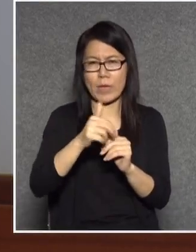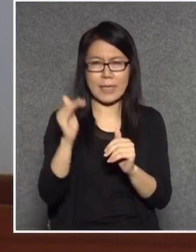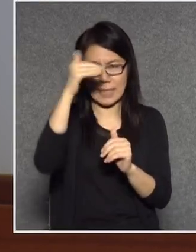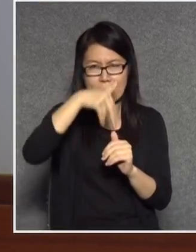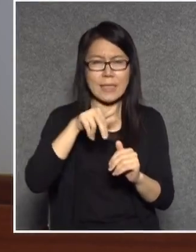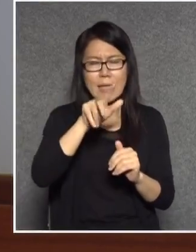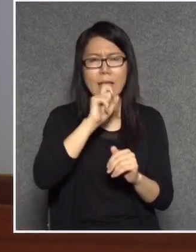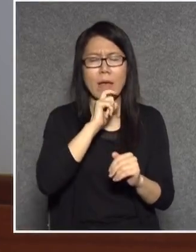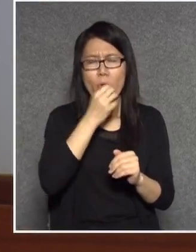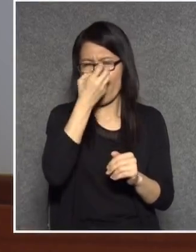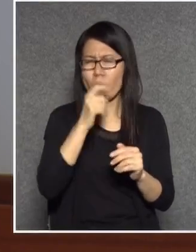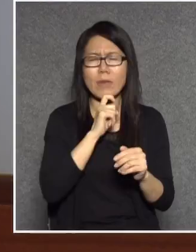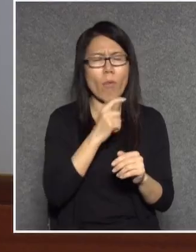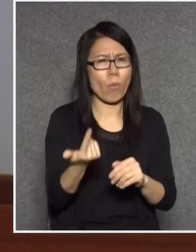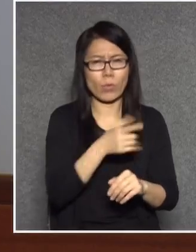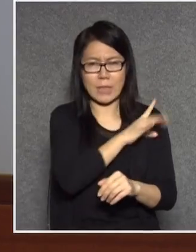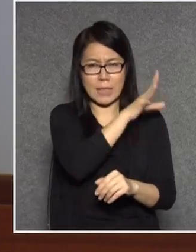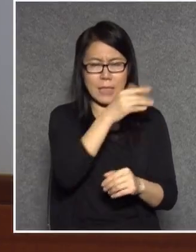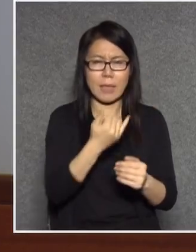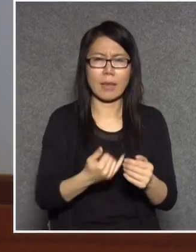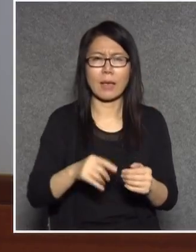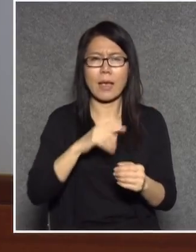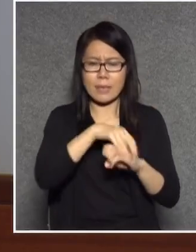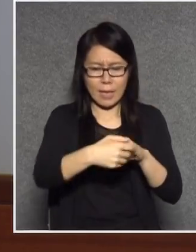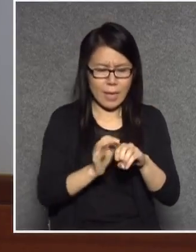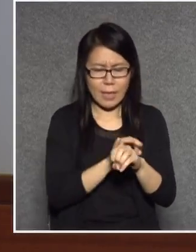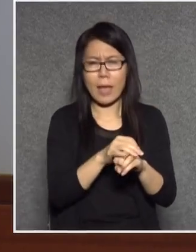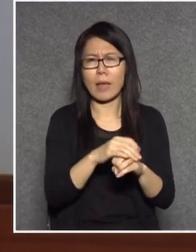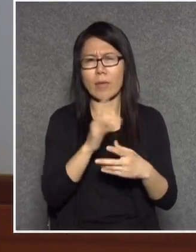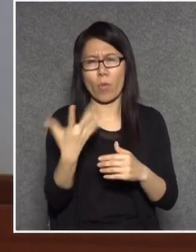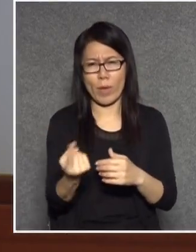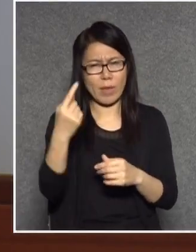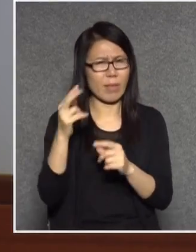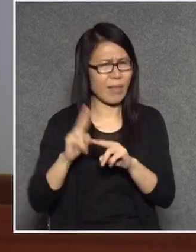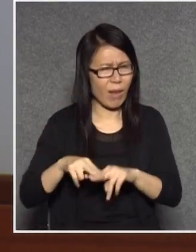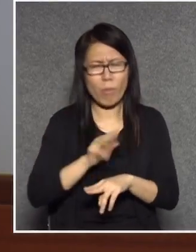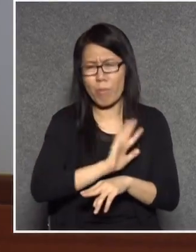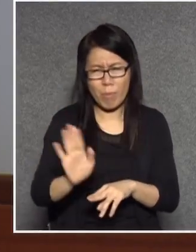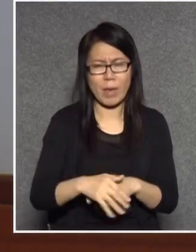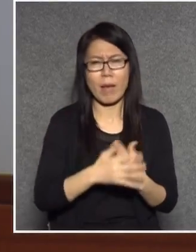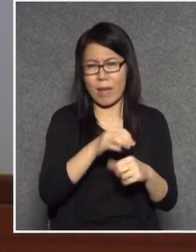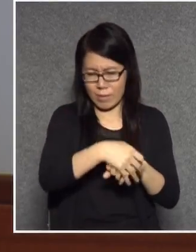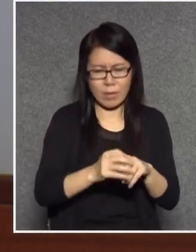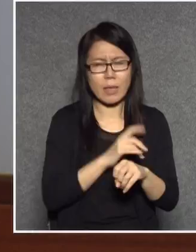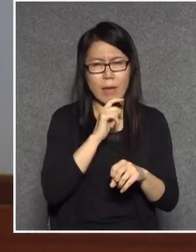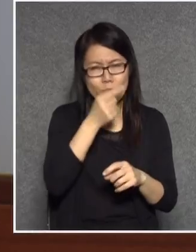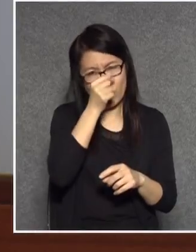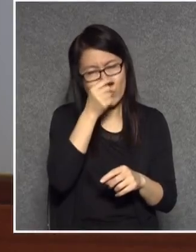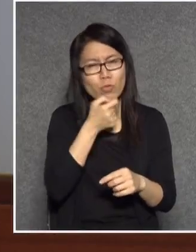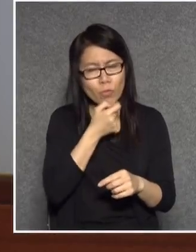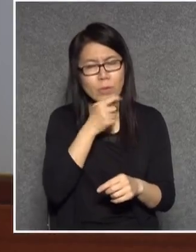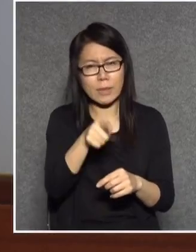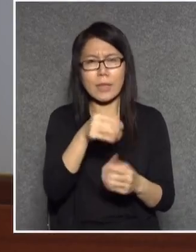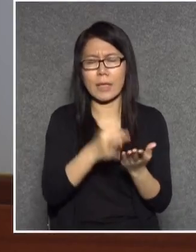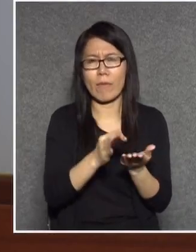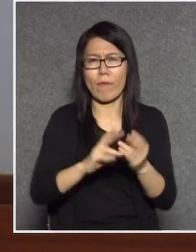還有很多自然生態是值得世界各國，不只是中國的旅客欣賞的，是有潛質發展更加